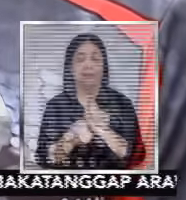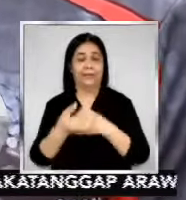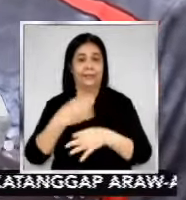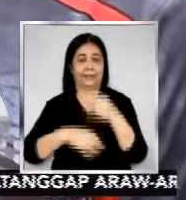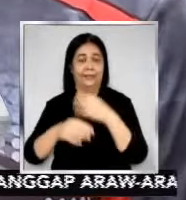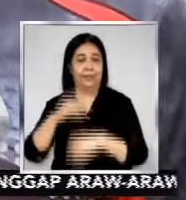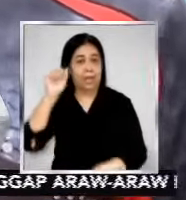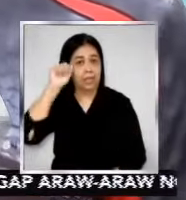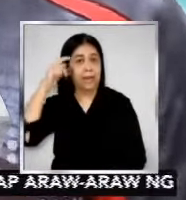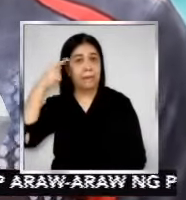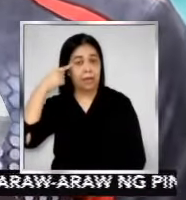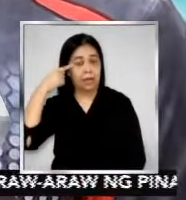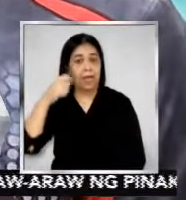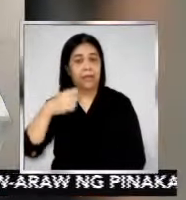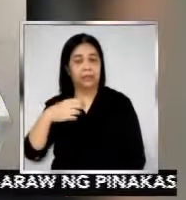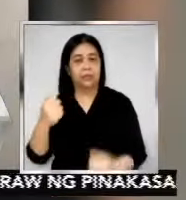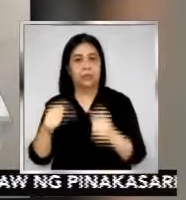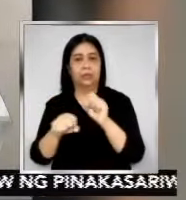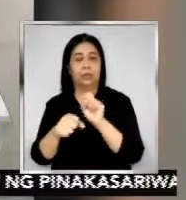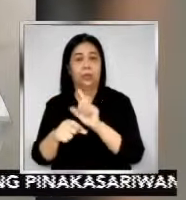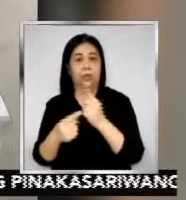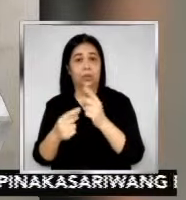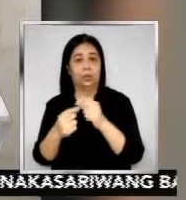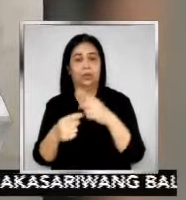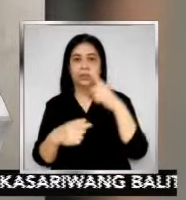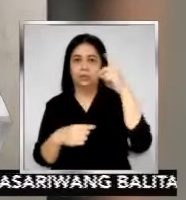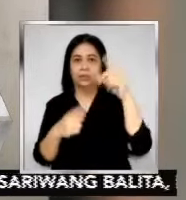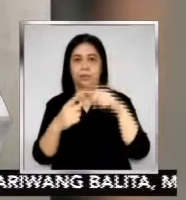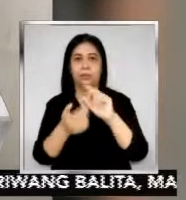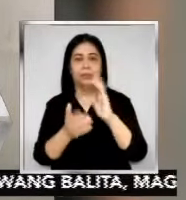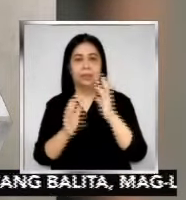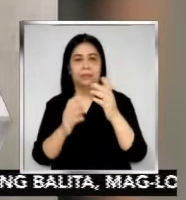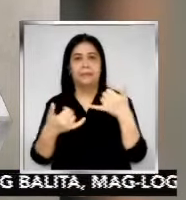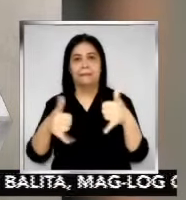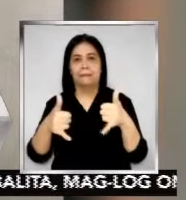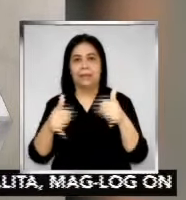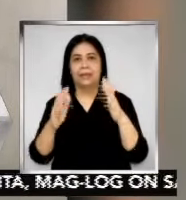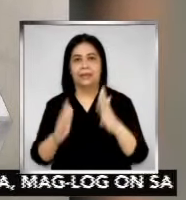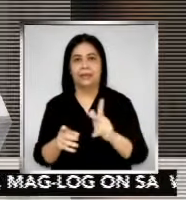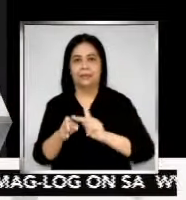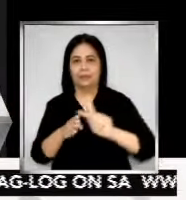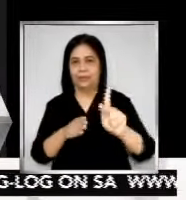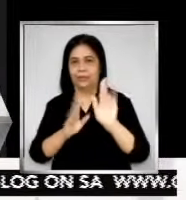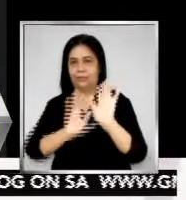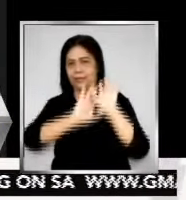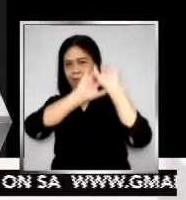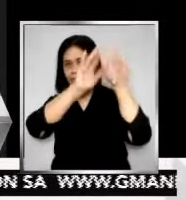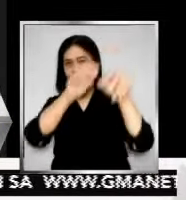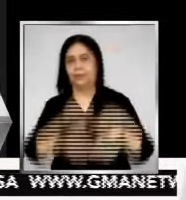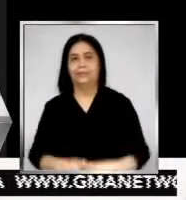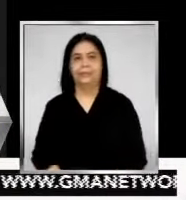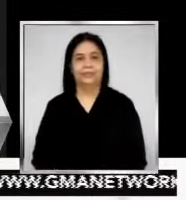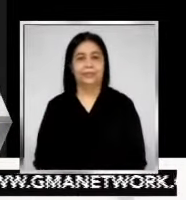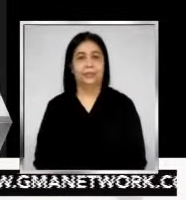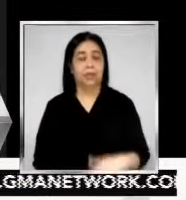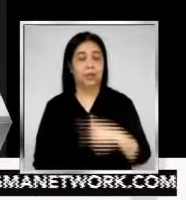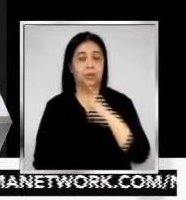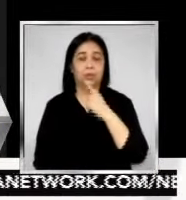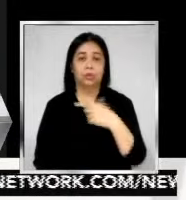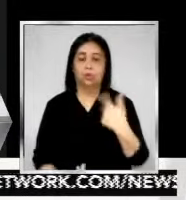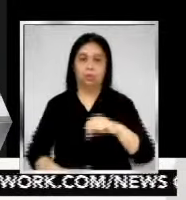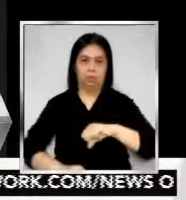na magpupursuna ng kanyang pangarap na makapaglaro ng professional basketball. Ako sobrang proud ako kasi